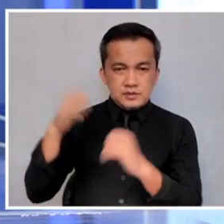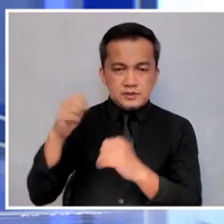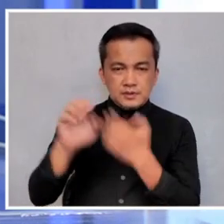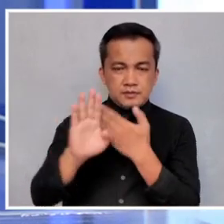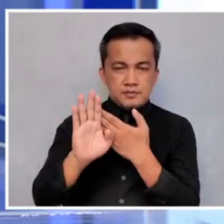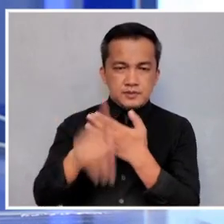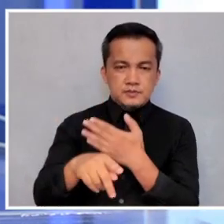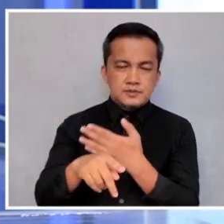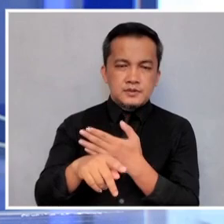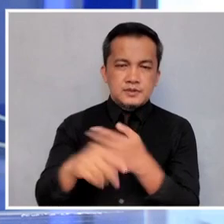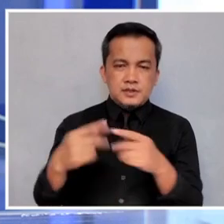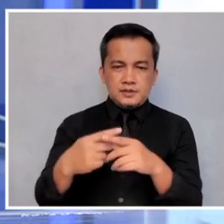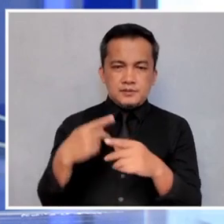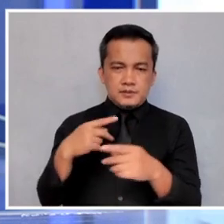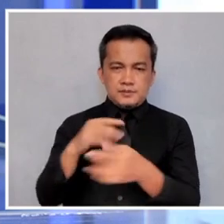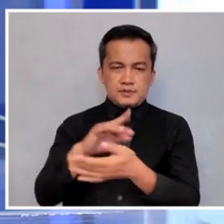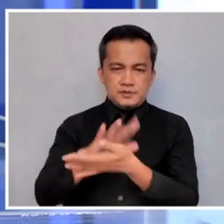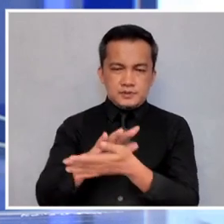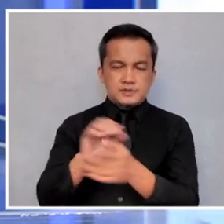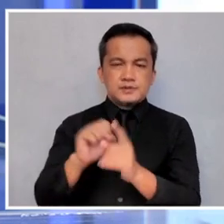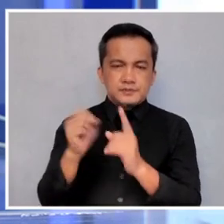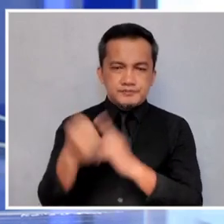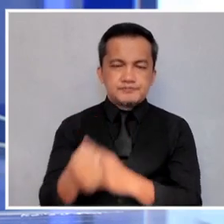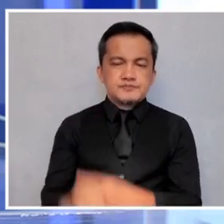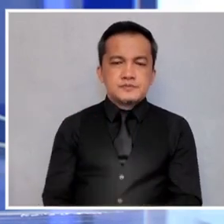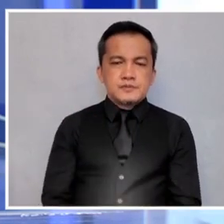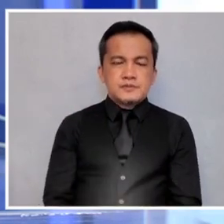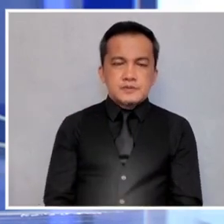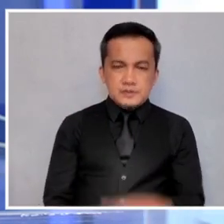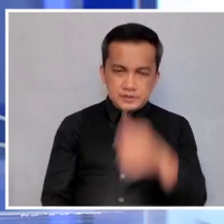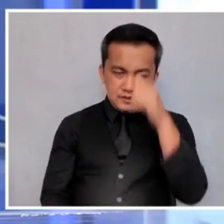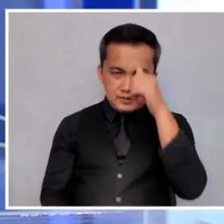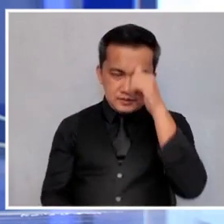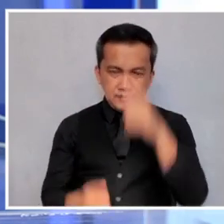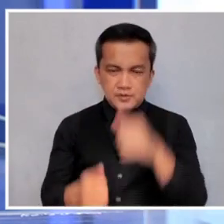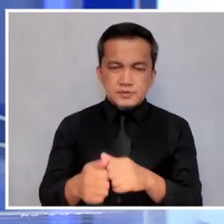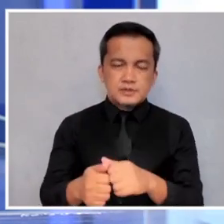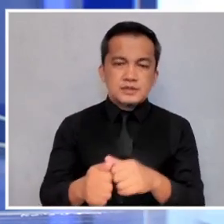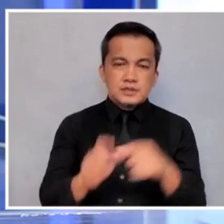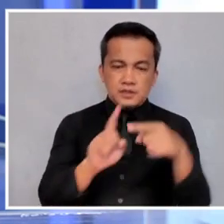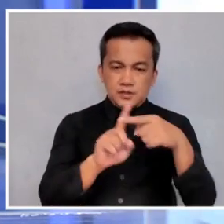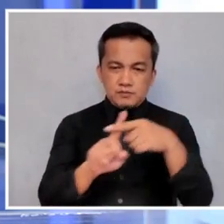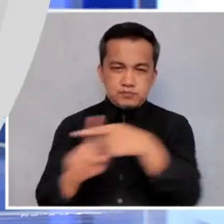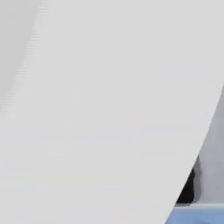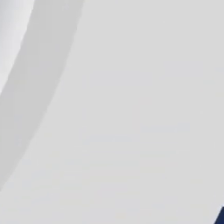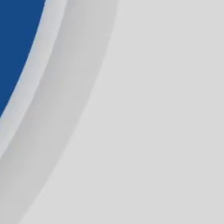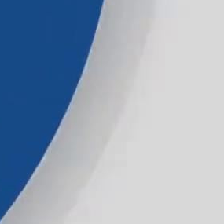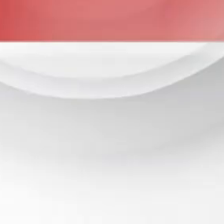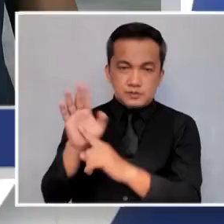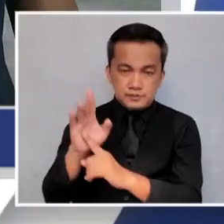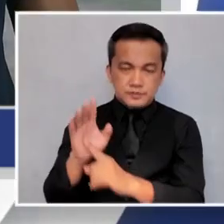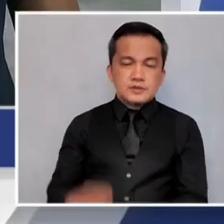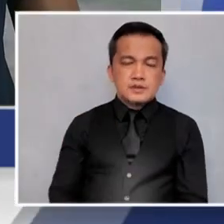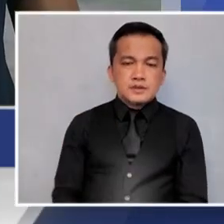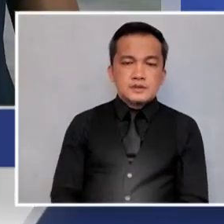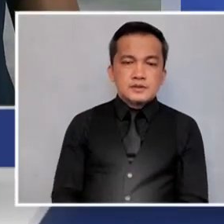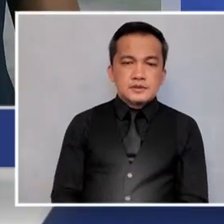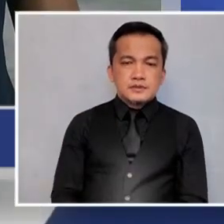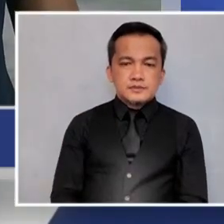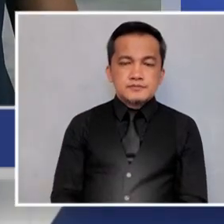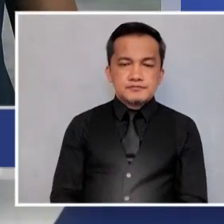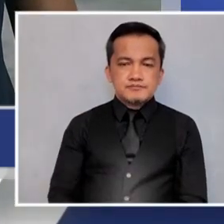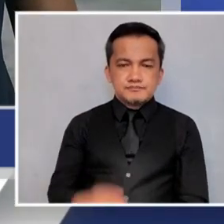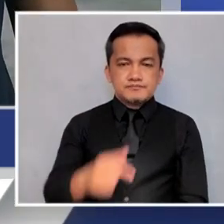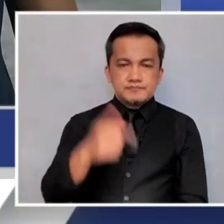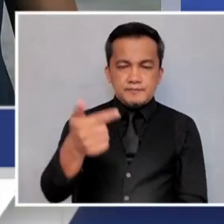ng pre-pandemic na sitwasyon sa paggunita ng undas. At live mula Maynila, nagpapatrol